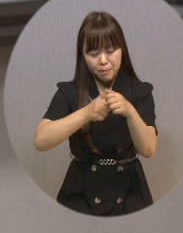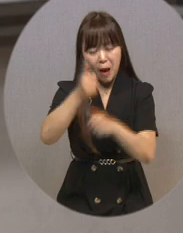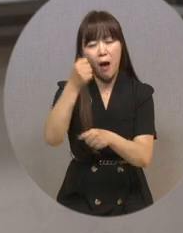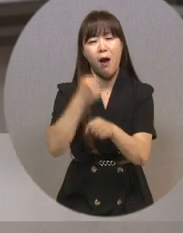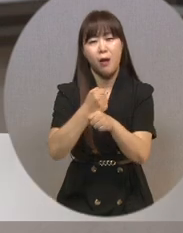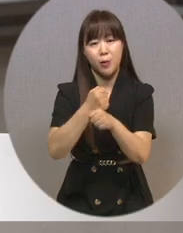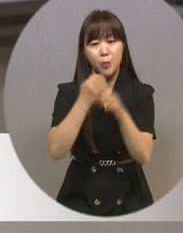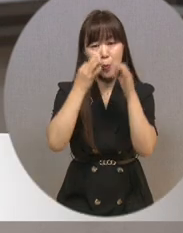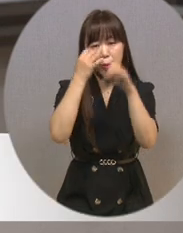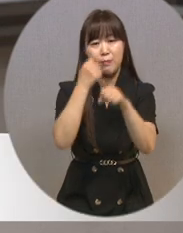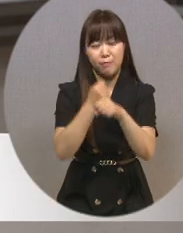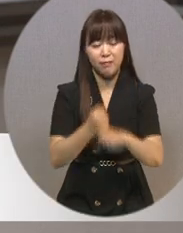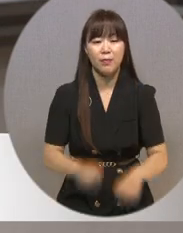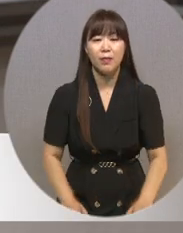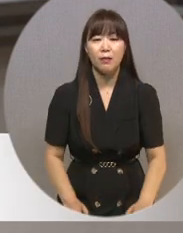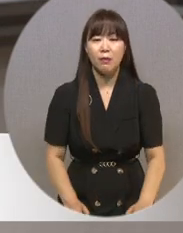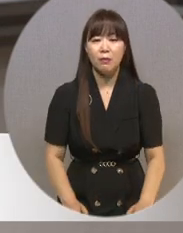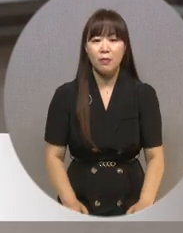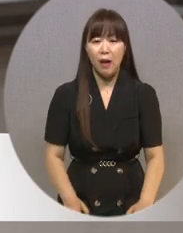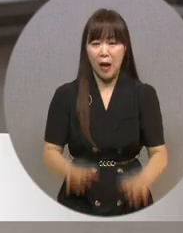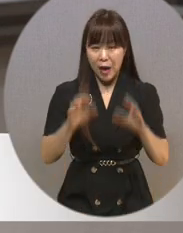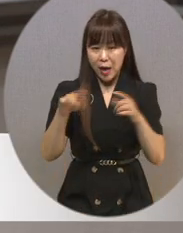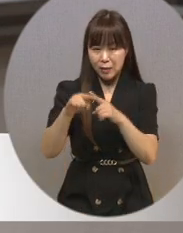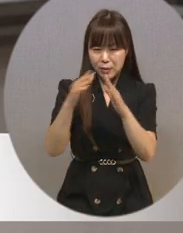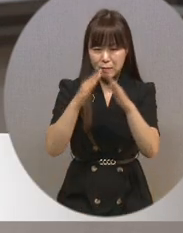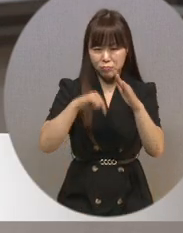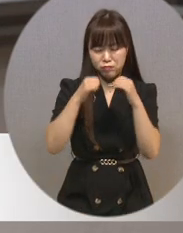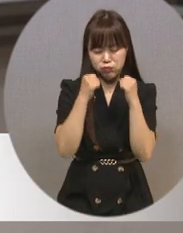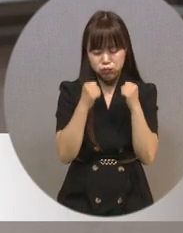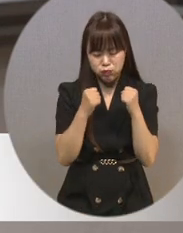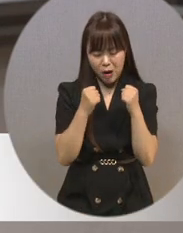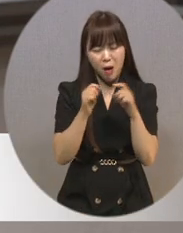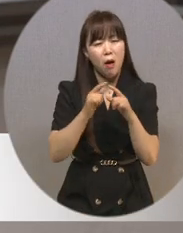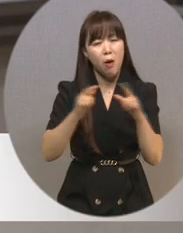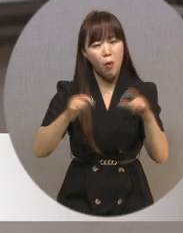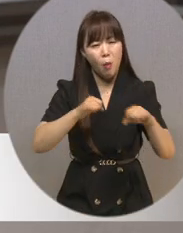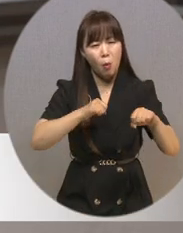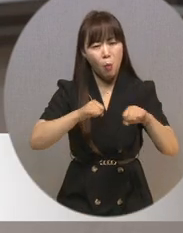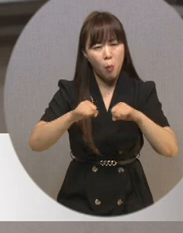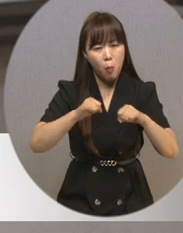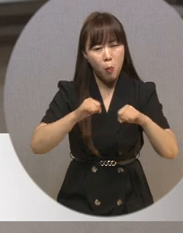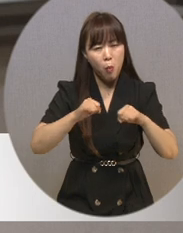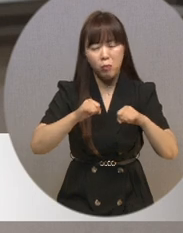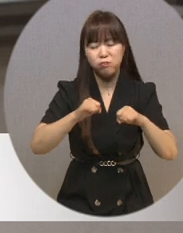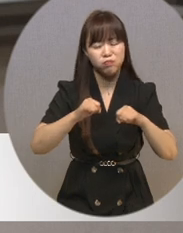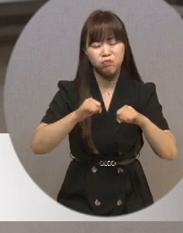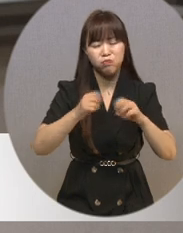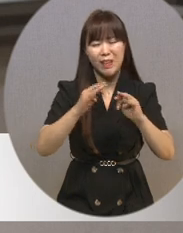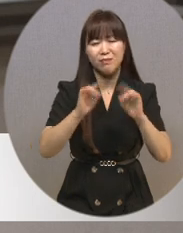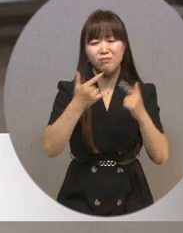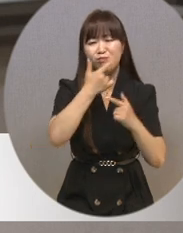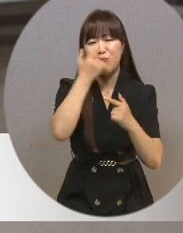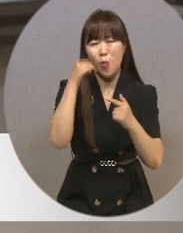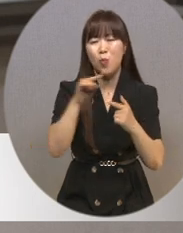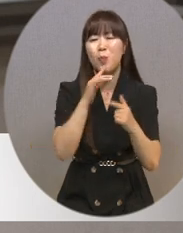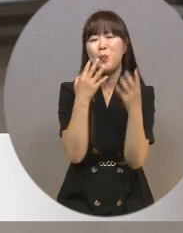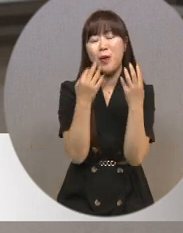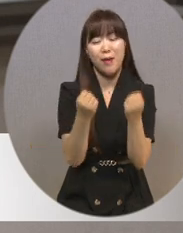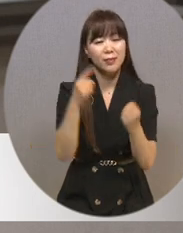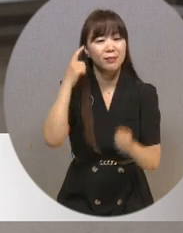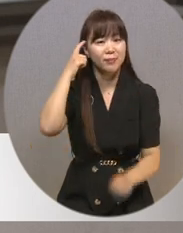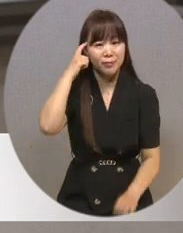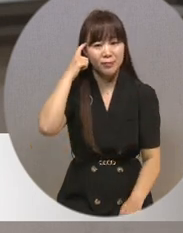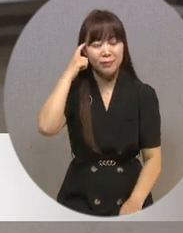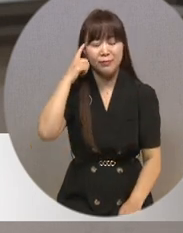우리 다문화 아이들이 집안에서만 있고 되게 다양한 활동을 하는 것이 좀 부족한 면이 많이